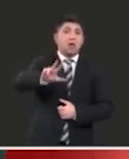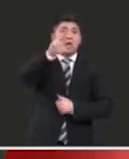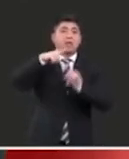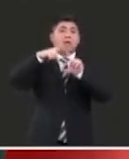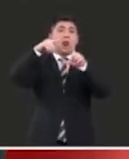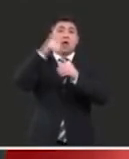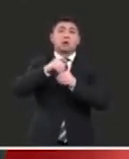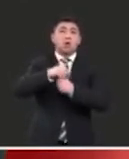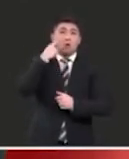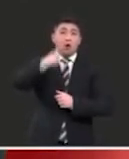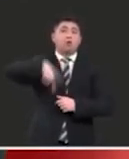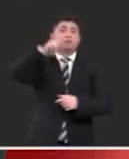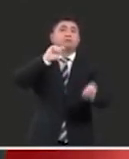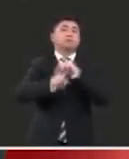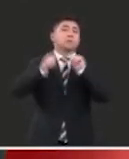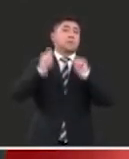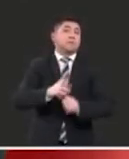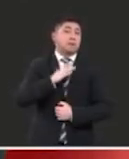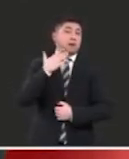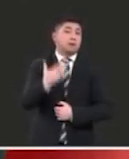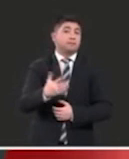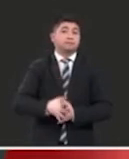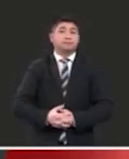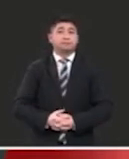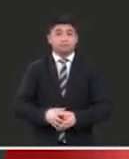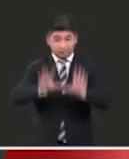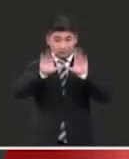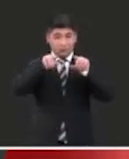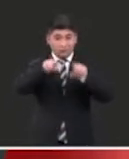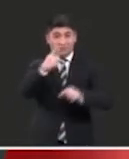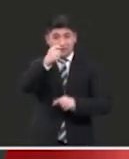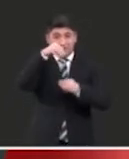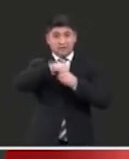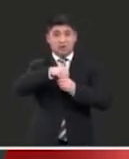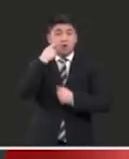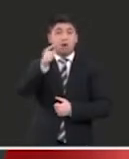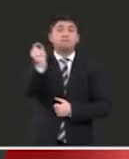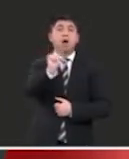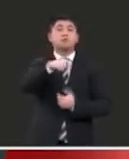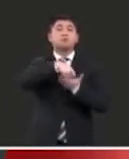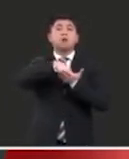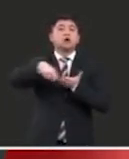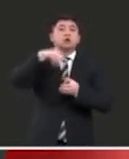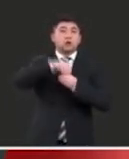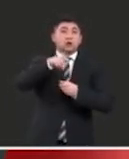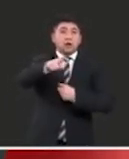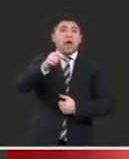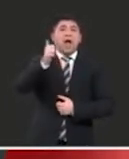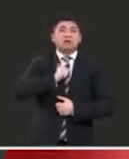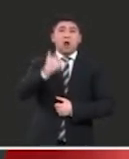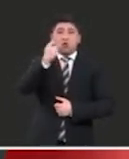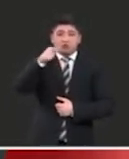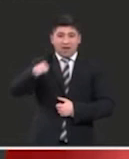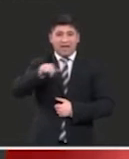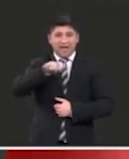olarak güncellenmiştir. Tabii bu rakamlara memur maaşlarının asgari ücret